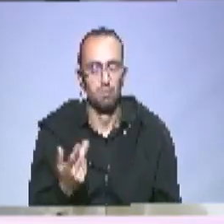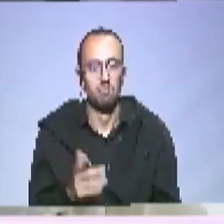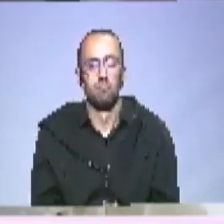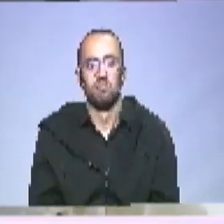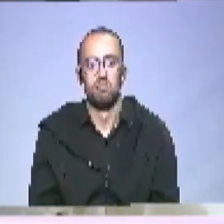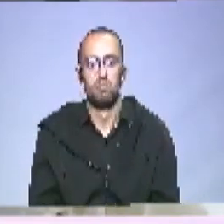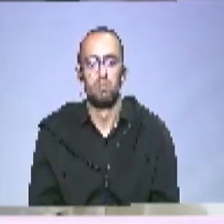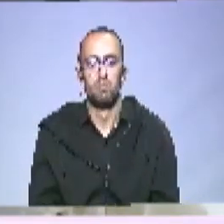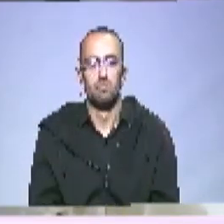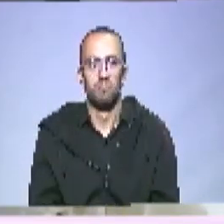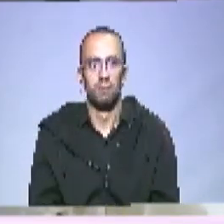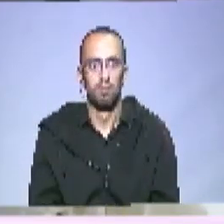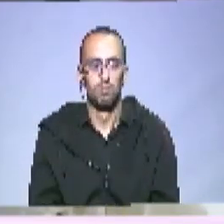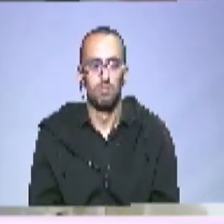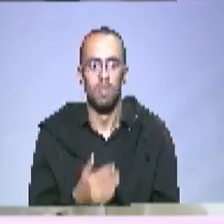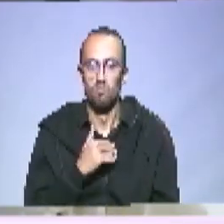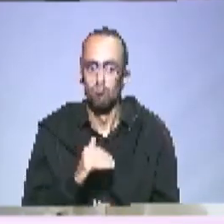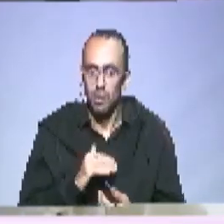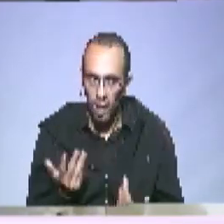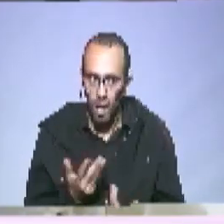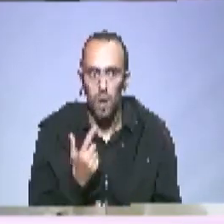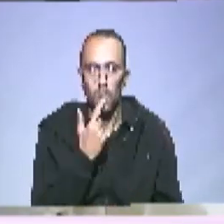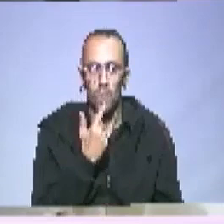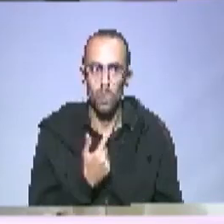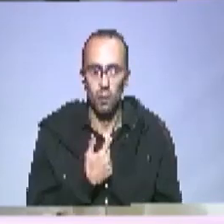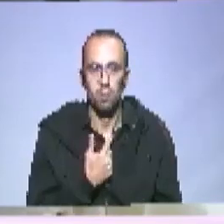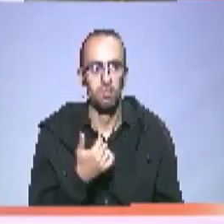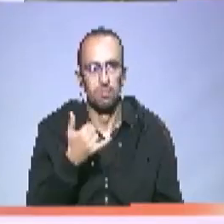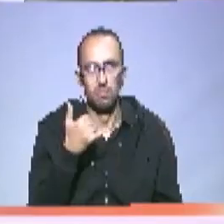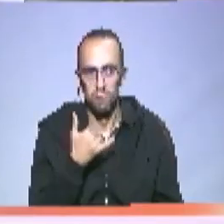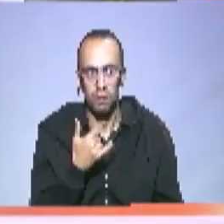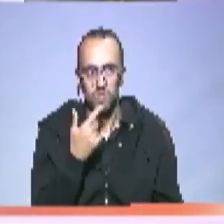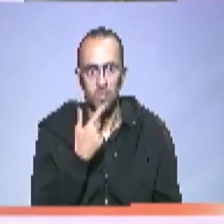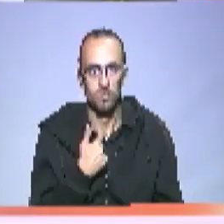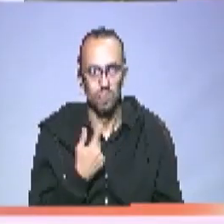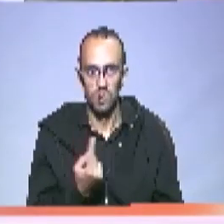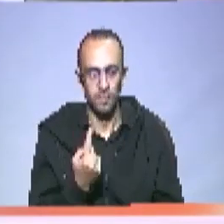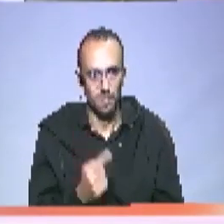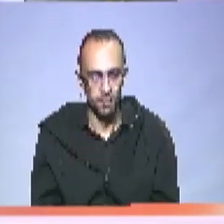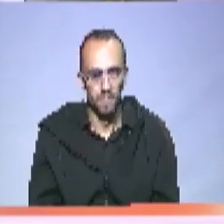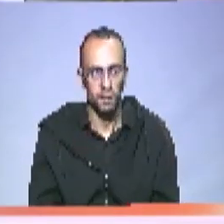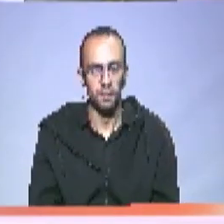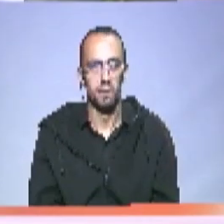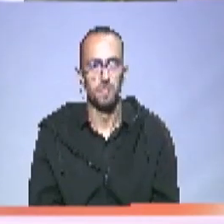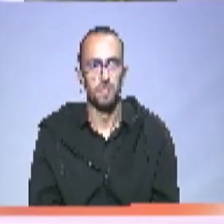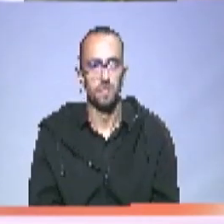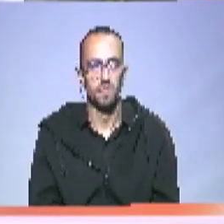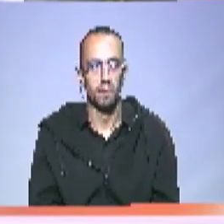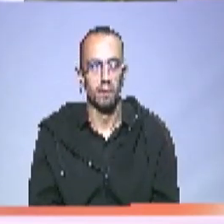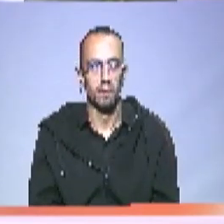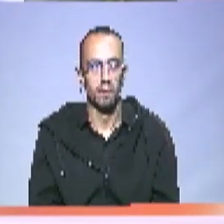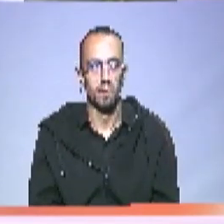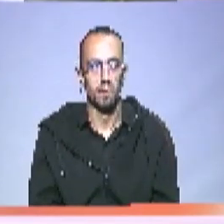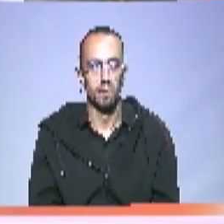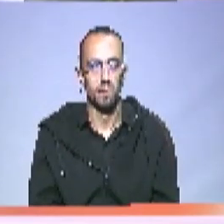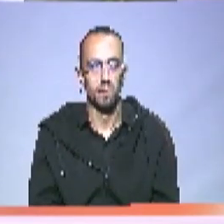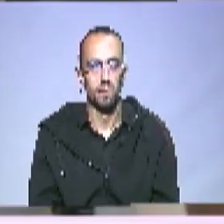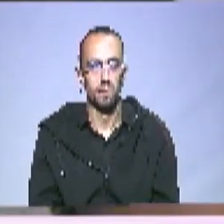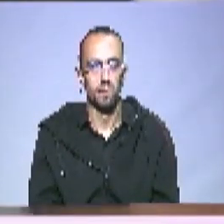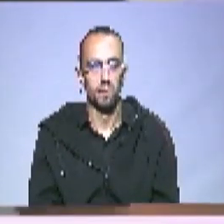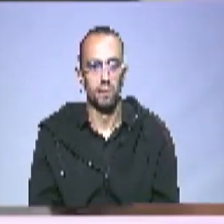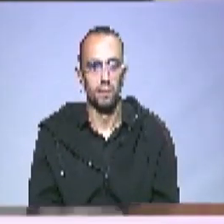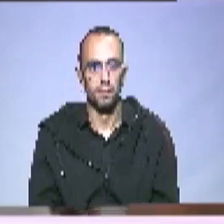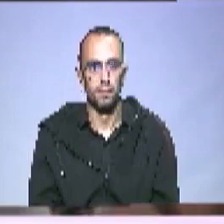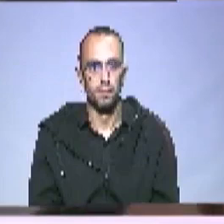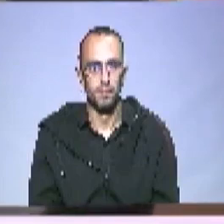النتيجه. ممكن لو عايزين حاجه او حابين حاجه الشيف يعملها تقولوا لنا عليها والشيف يعملها لكم. بالظبط كده. هنخلي